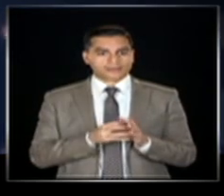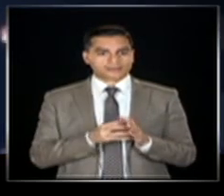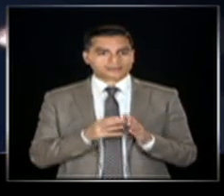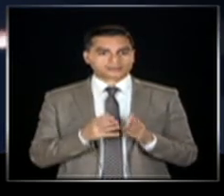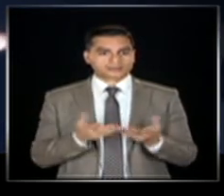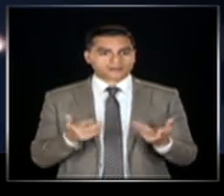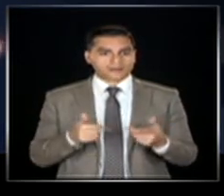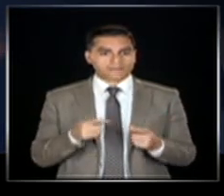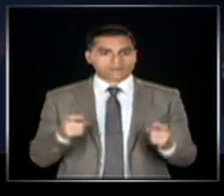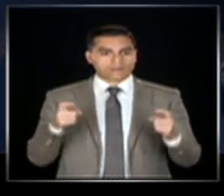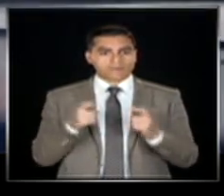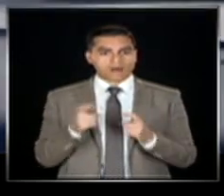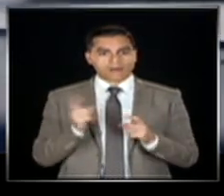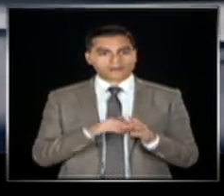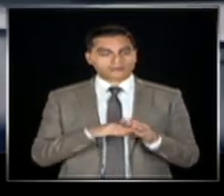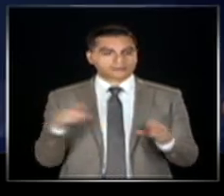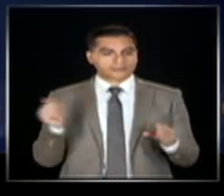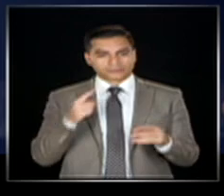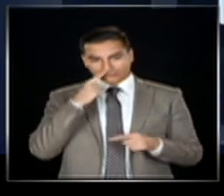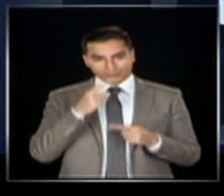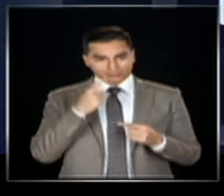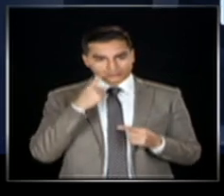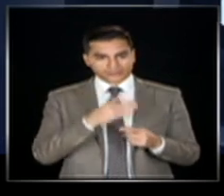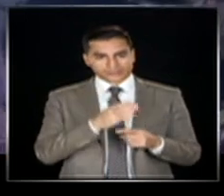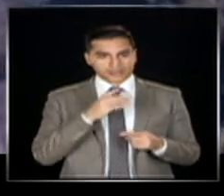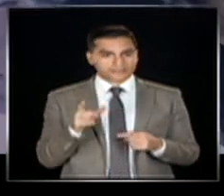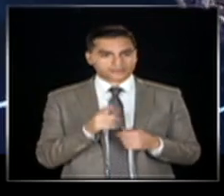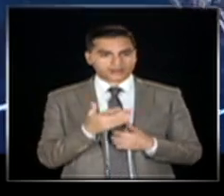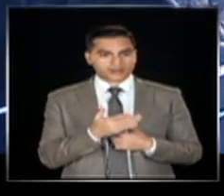طبعا المباراه ما اتحسمتش. اجابه صحيحه.